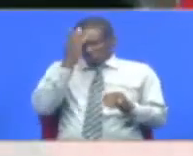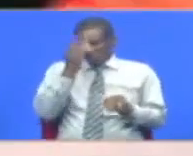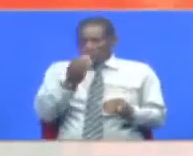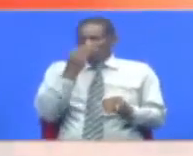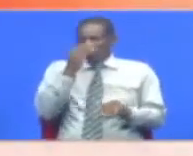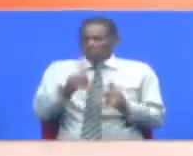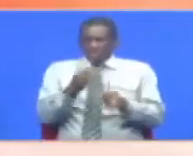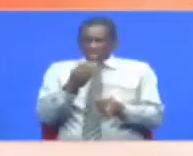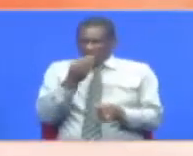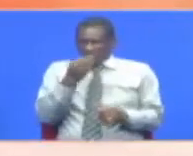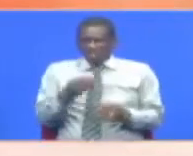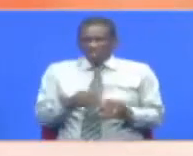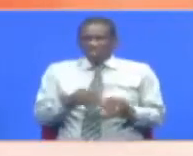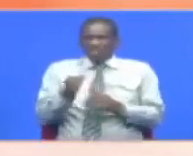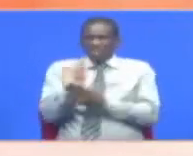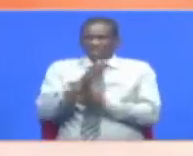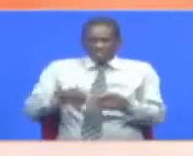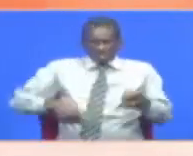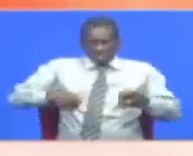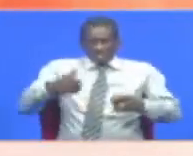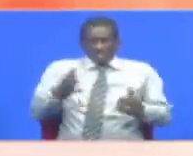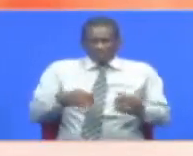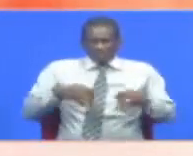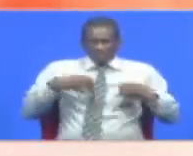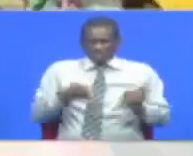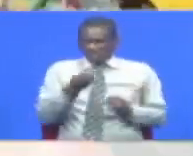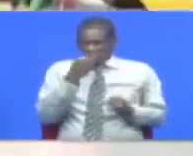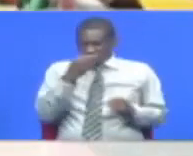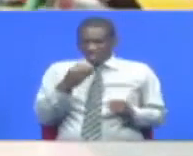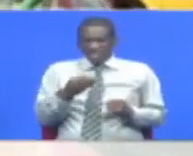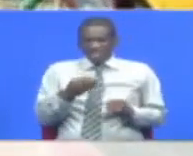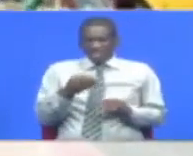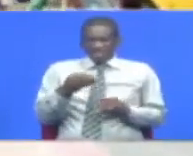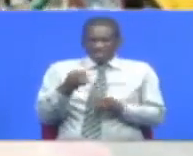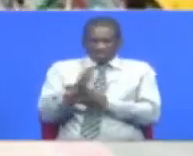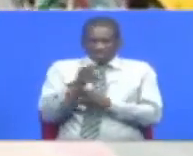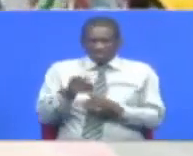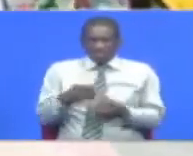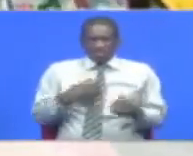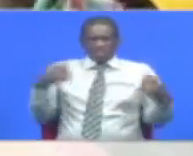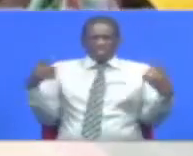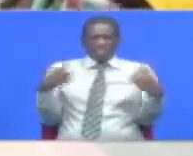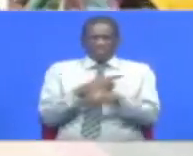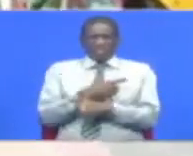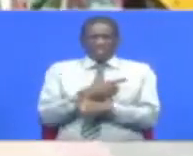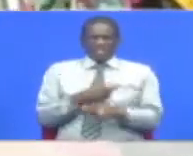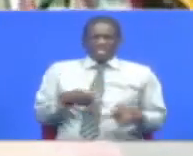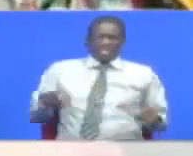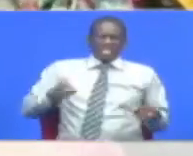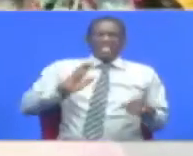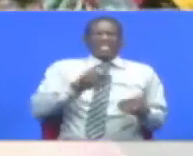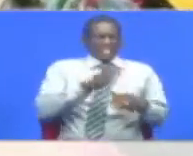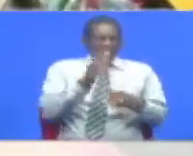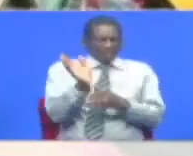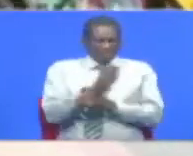From the fishmongers, we decided to sample the fish eaters. Kuna tofauti kubwa. Yetu iko